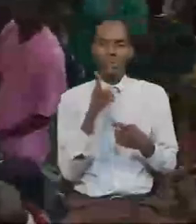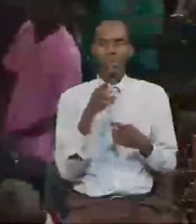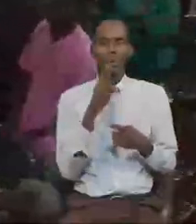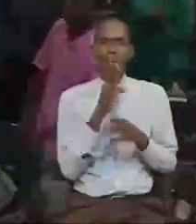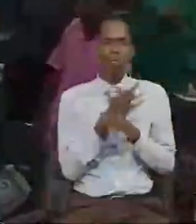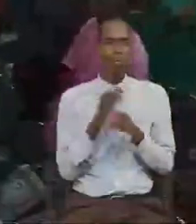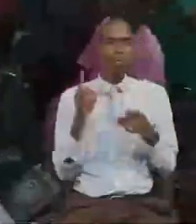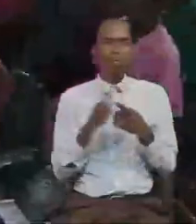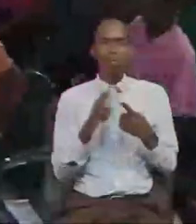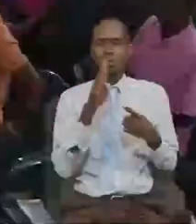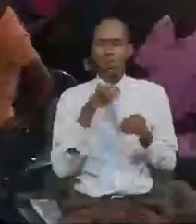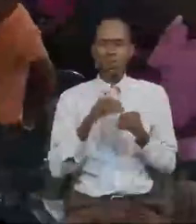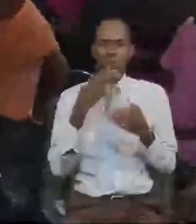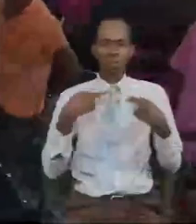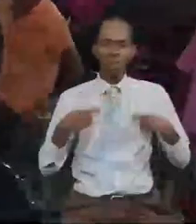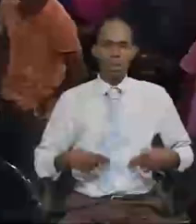tu le veux. Libre.